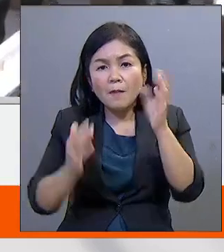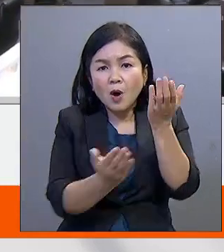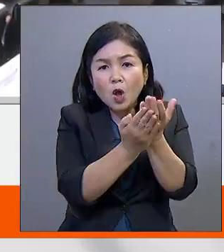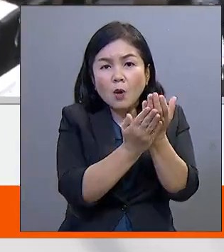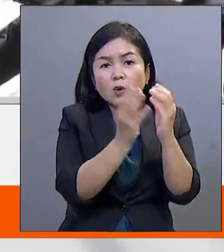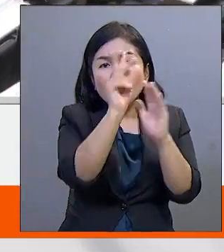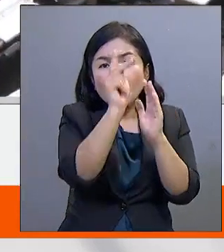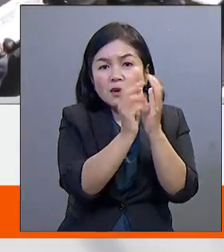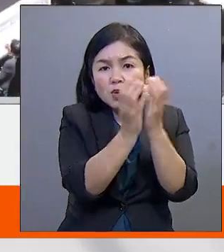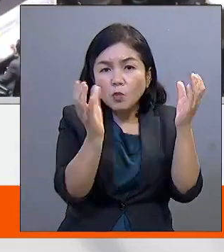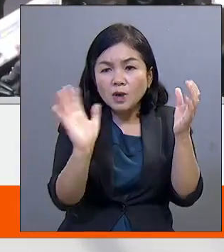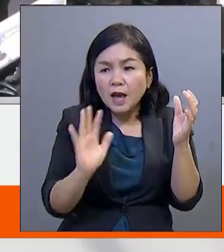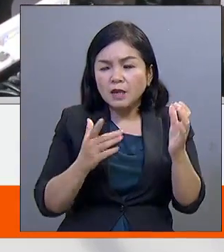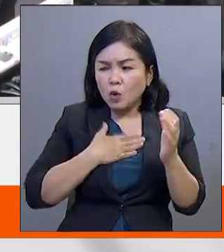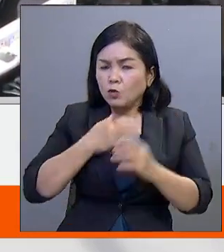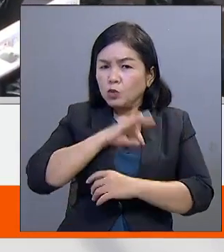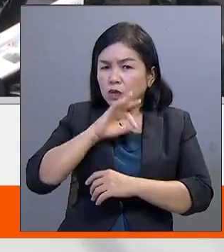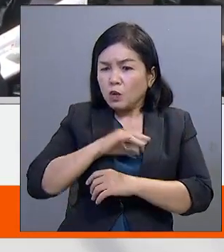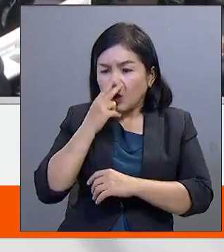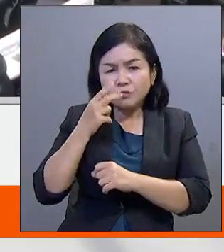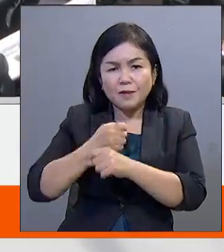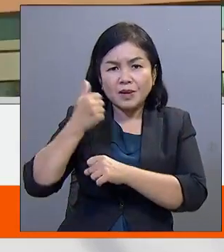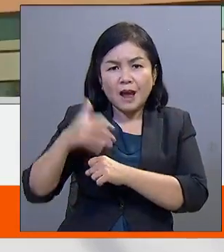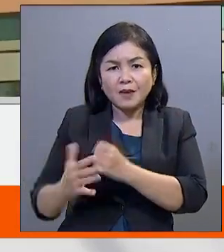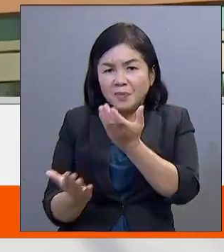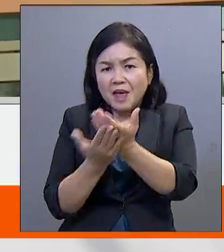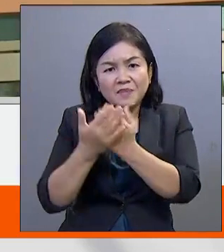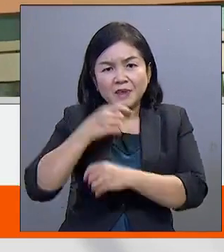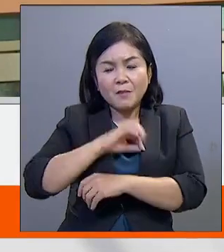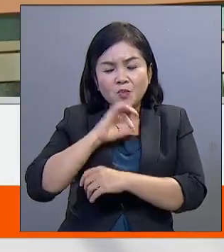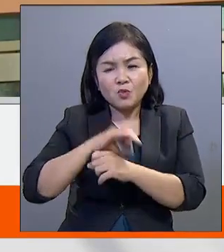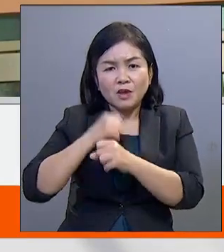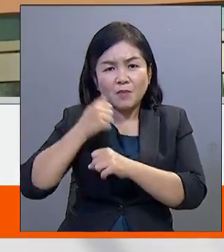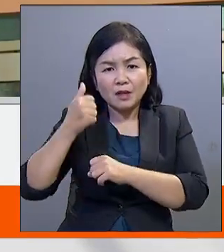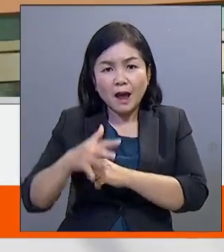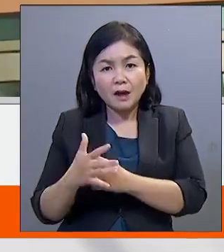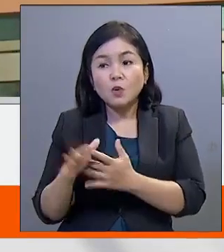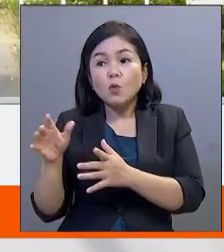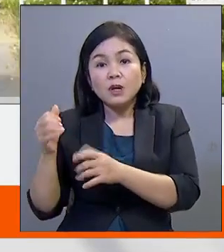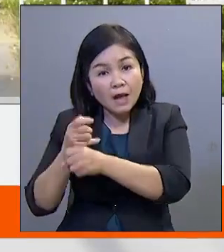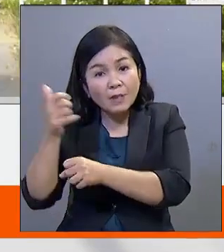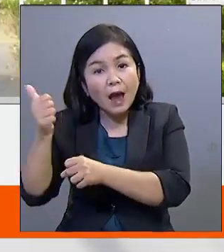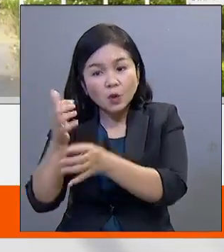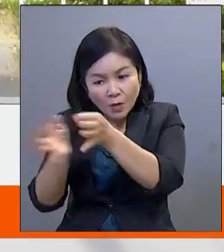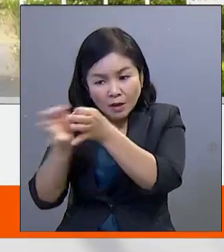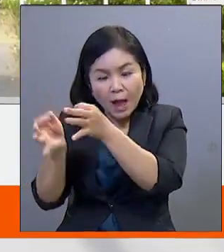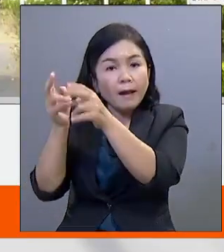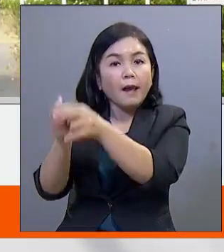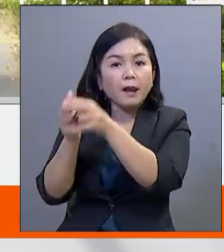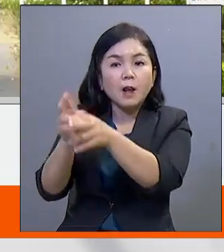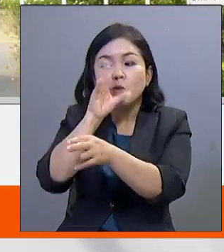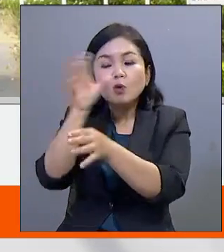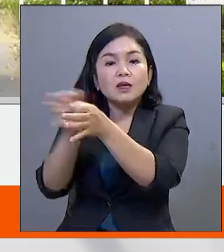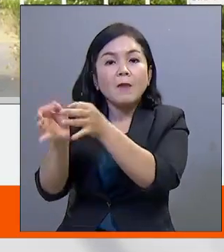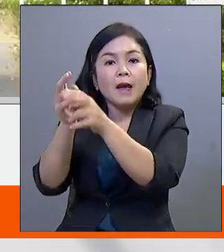psychologists overcomeท Webต้องไปบอก denke Sonic Universityแต